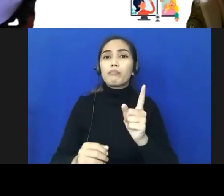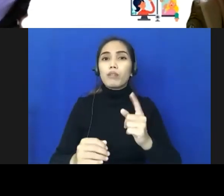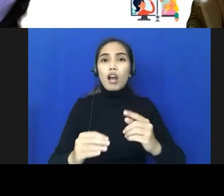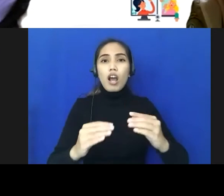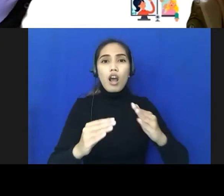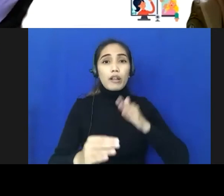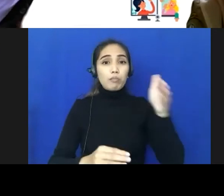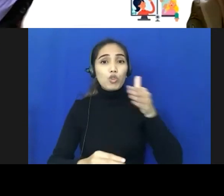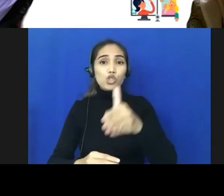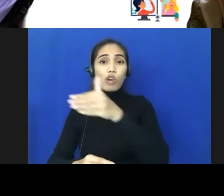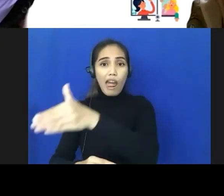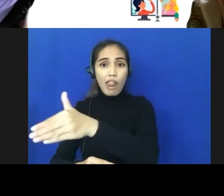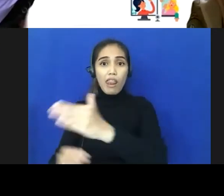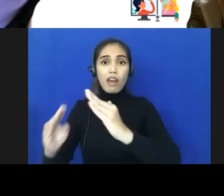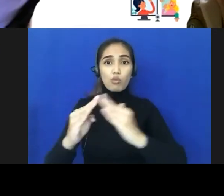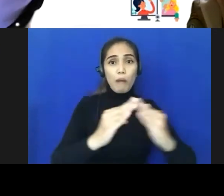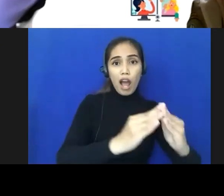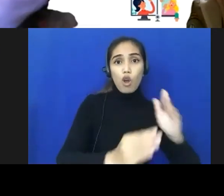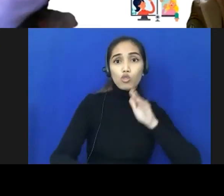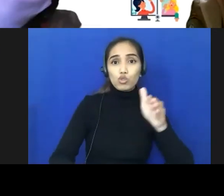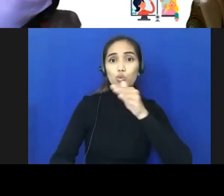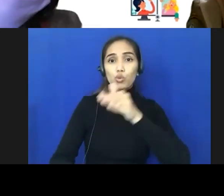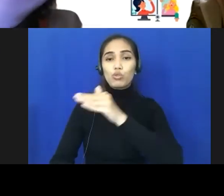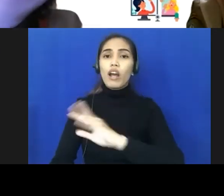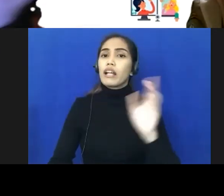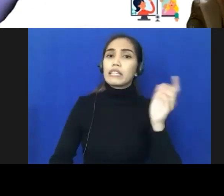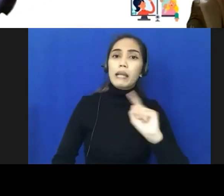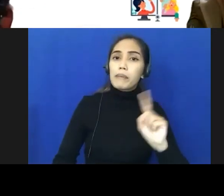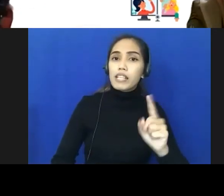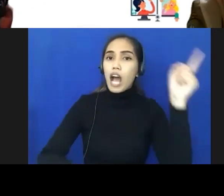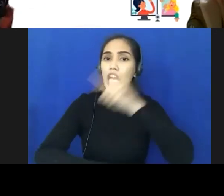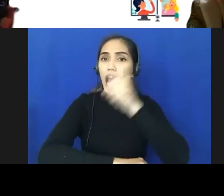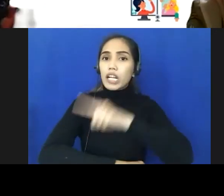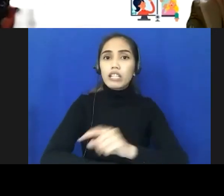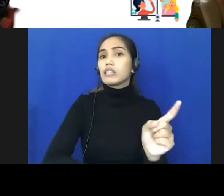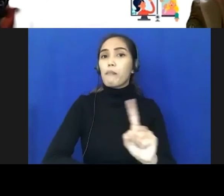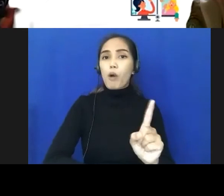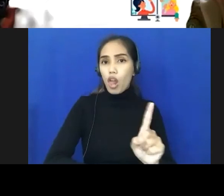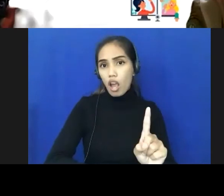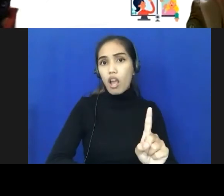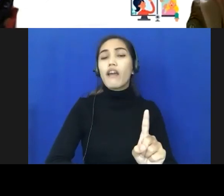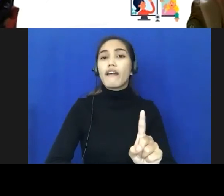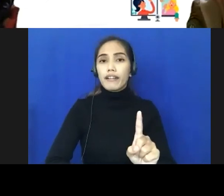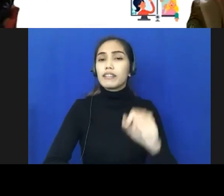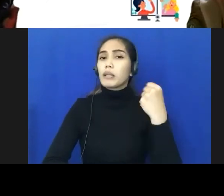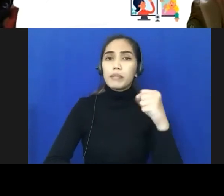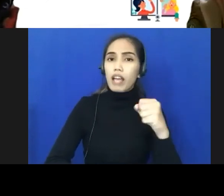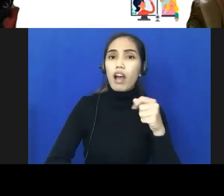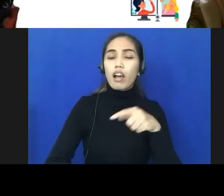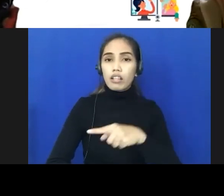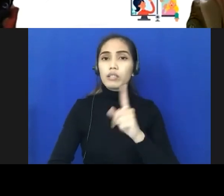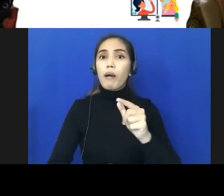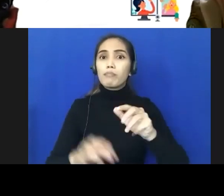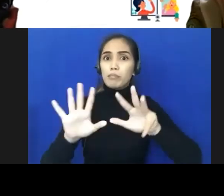bisa dengan contoh dalam 1 bulan ini atau dalam hari ini kita dengan 90